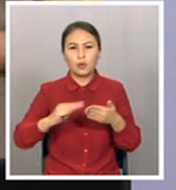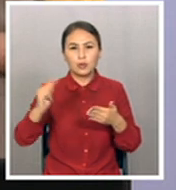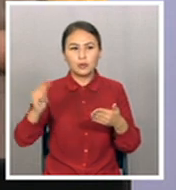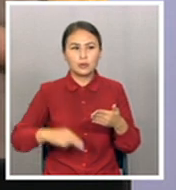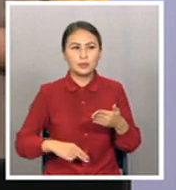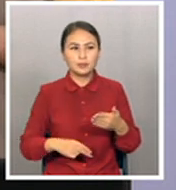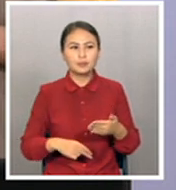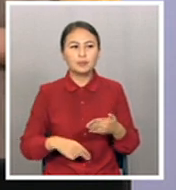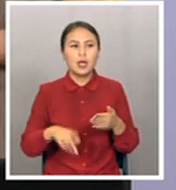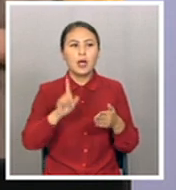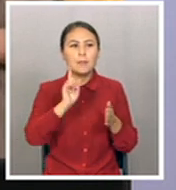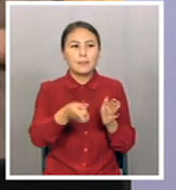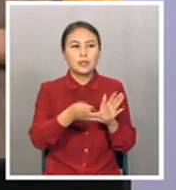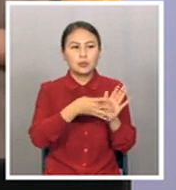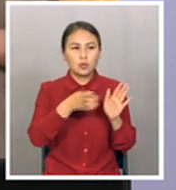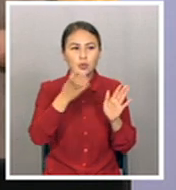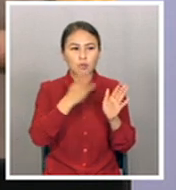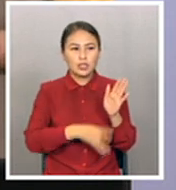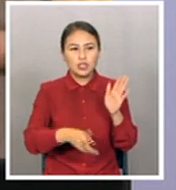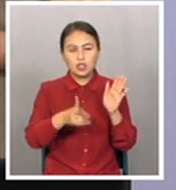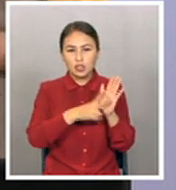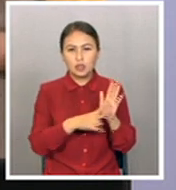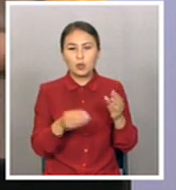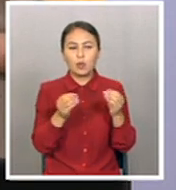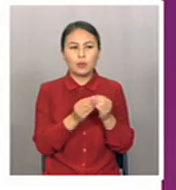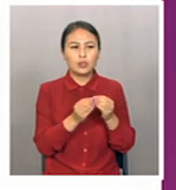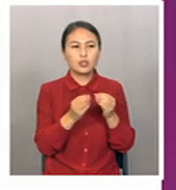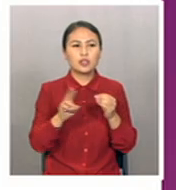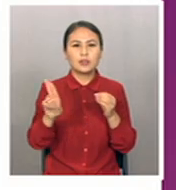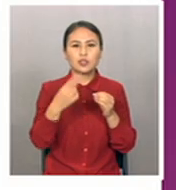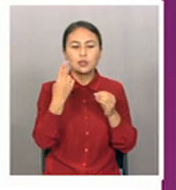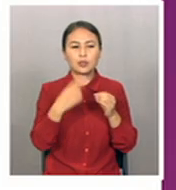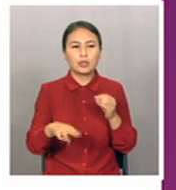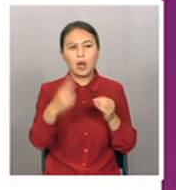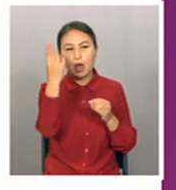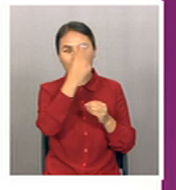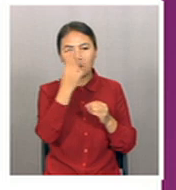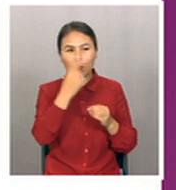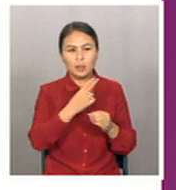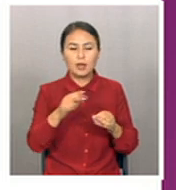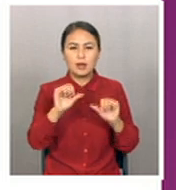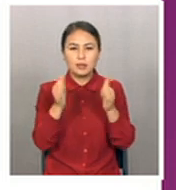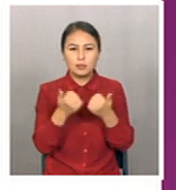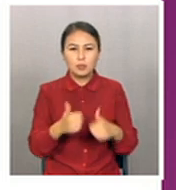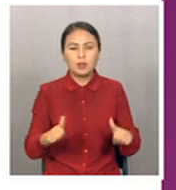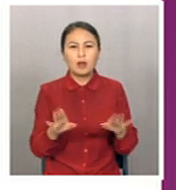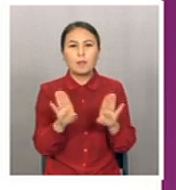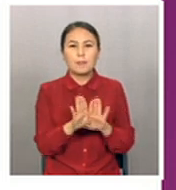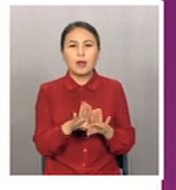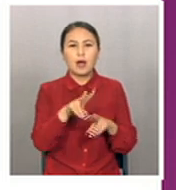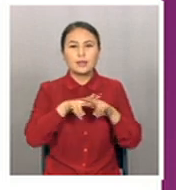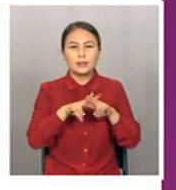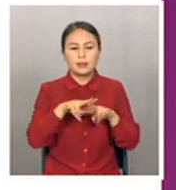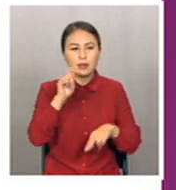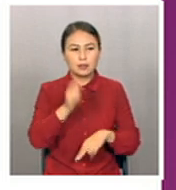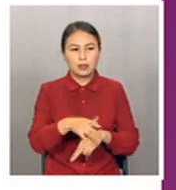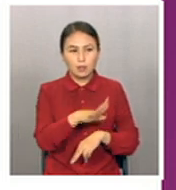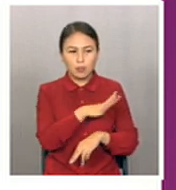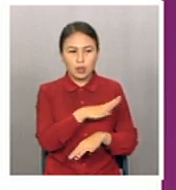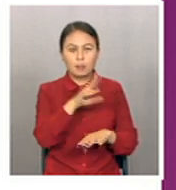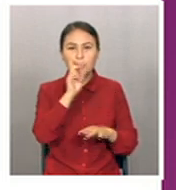қойылды. 1997 жылы 10 желтоқсанда Ақмола ресми түрде Астана атанған болатын.